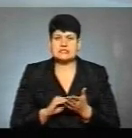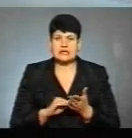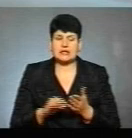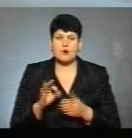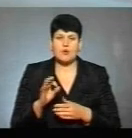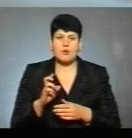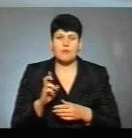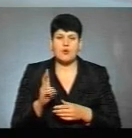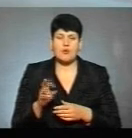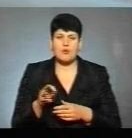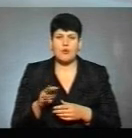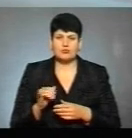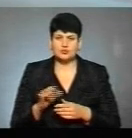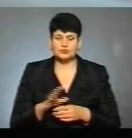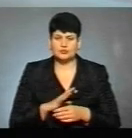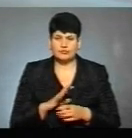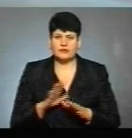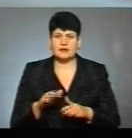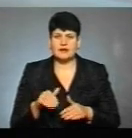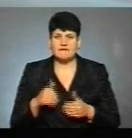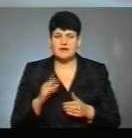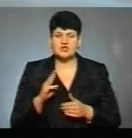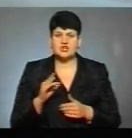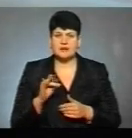давав Щербицькому, що там